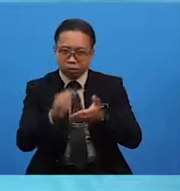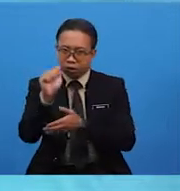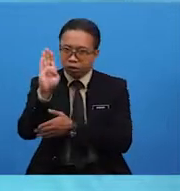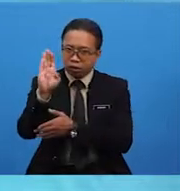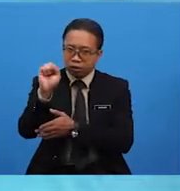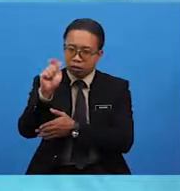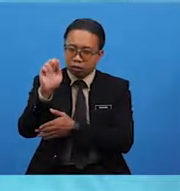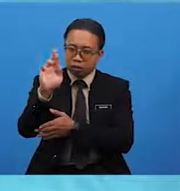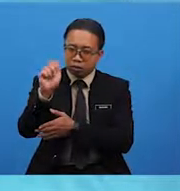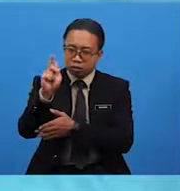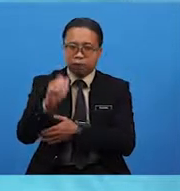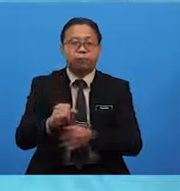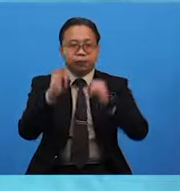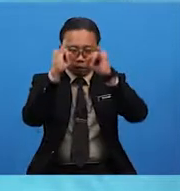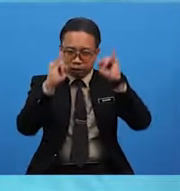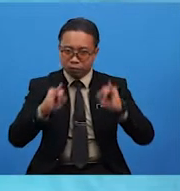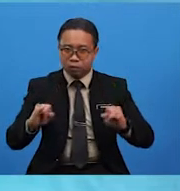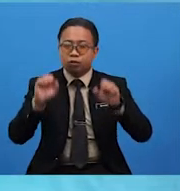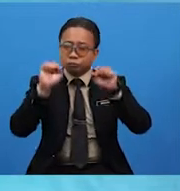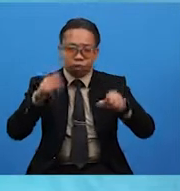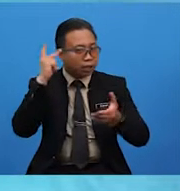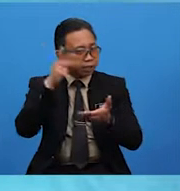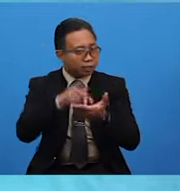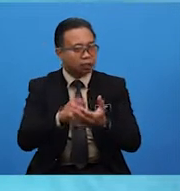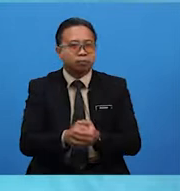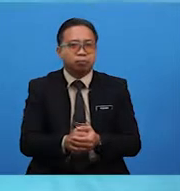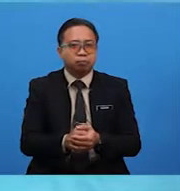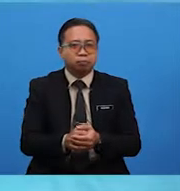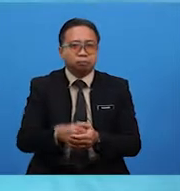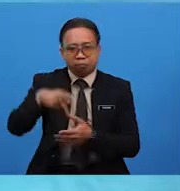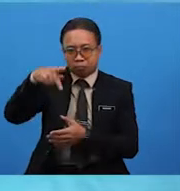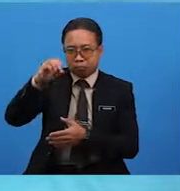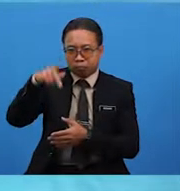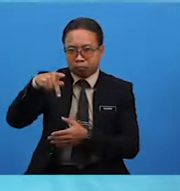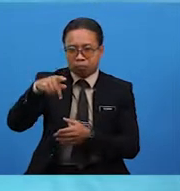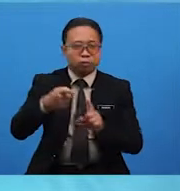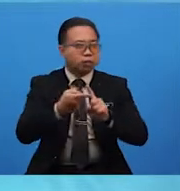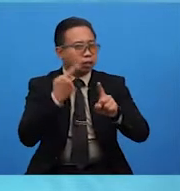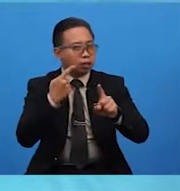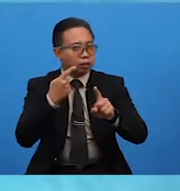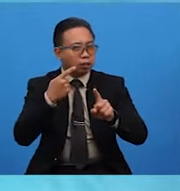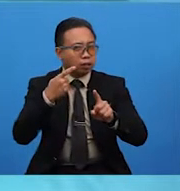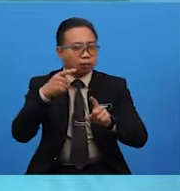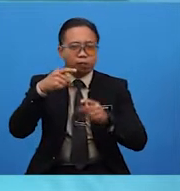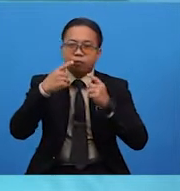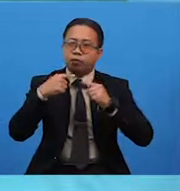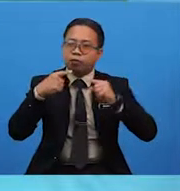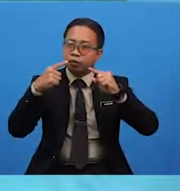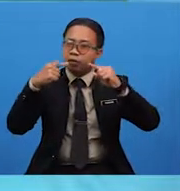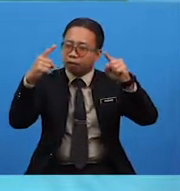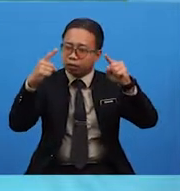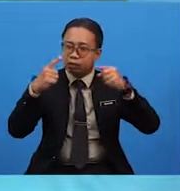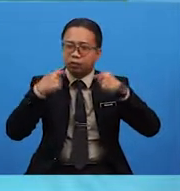kepada image object yang boleh dikenali istilah Popeye yang berasal dari KTP copyright merupakan